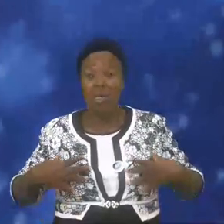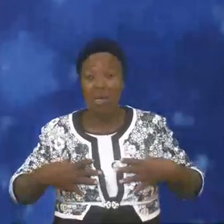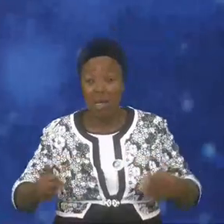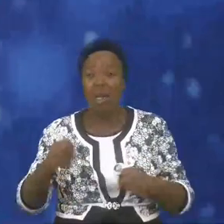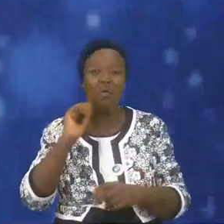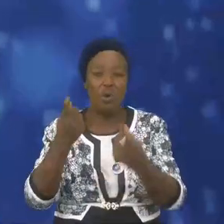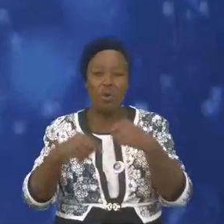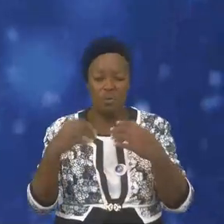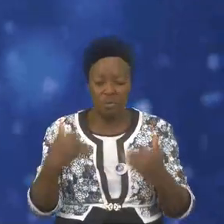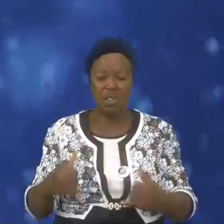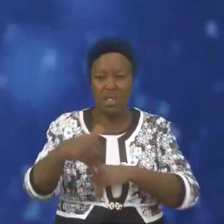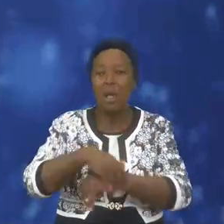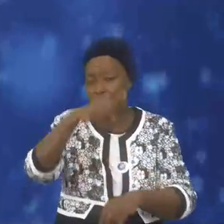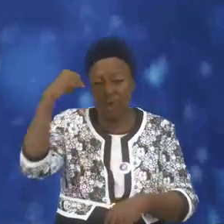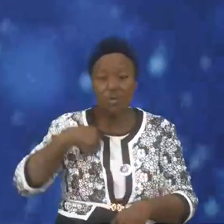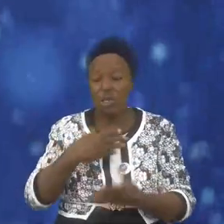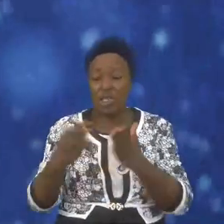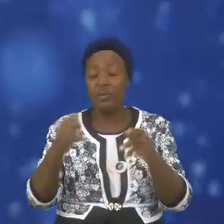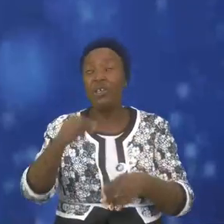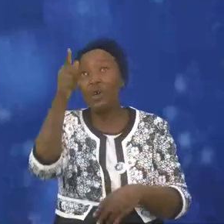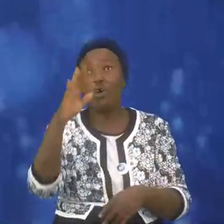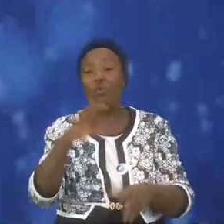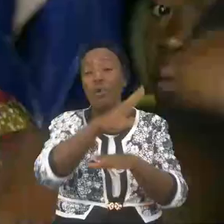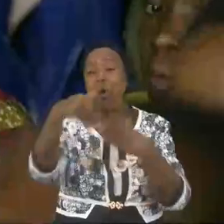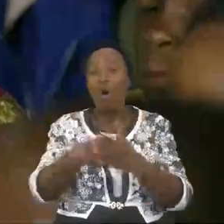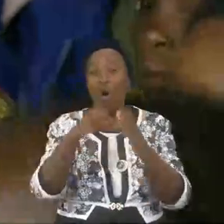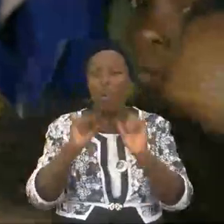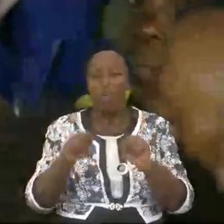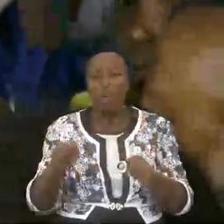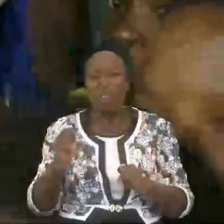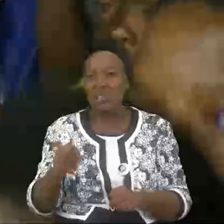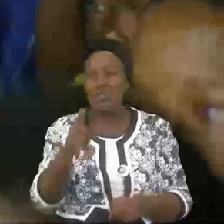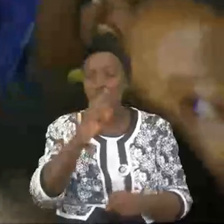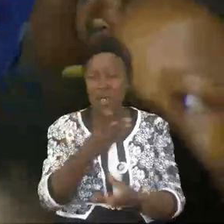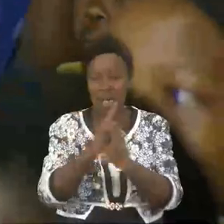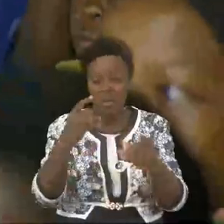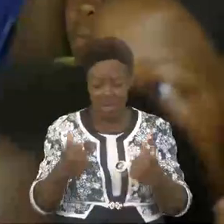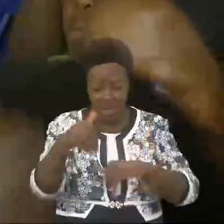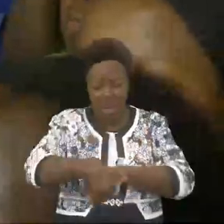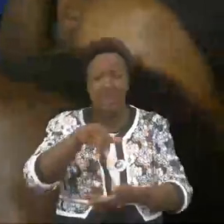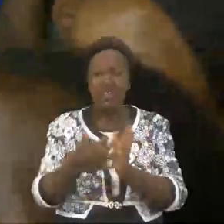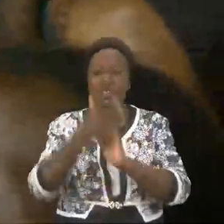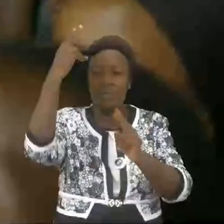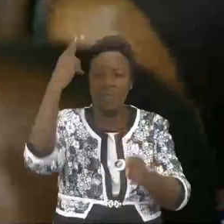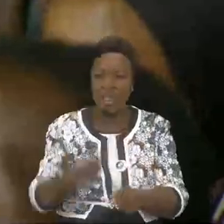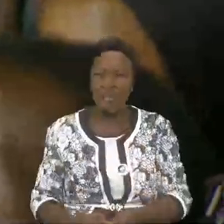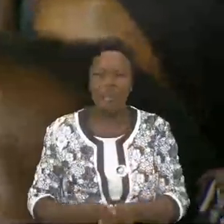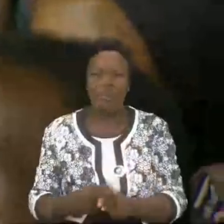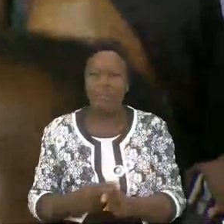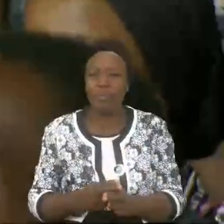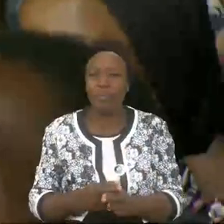soir, parce que nous servons un Dieu de toutes possibilités. Et tu es délivré ce soir au nom